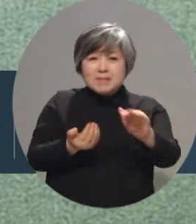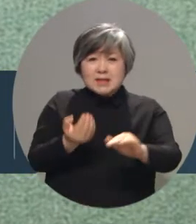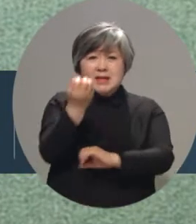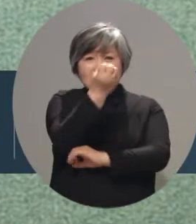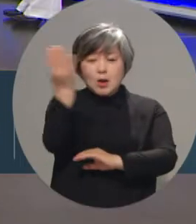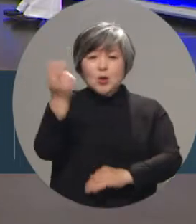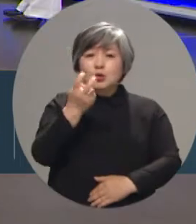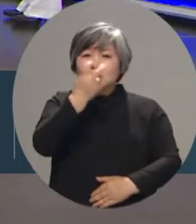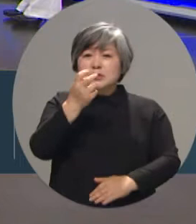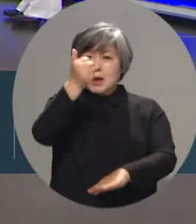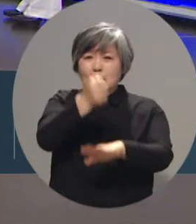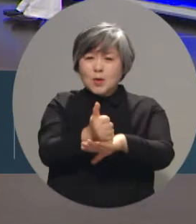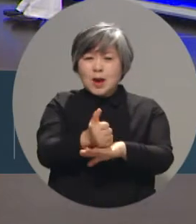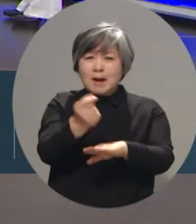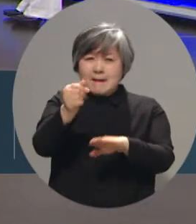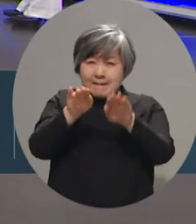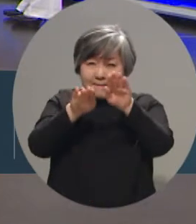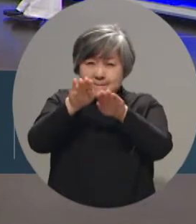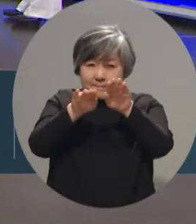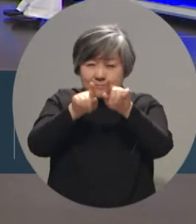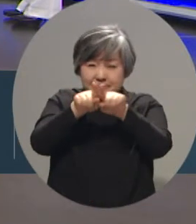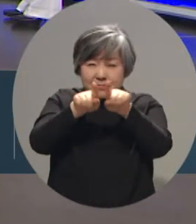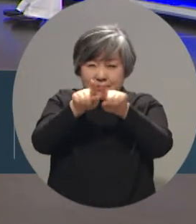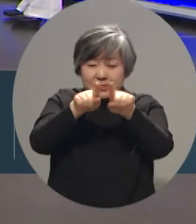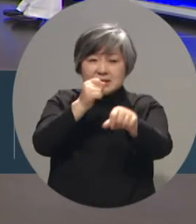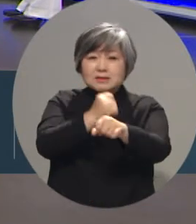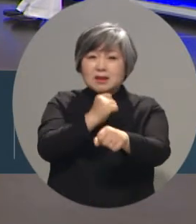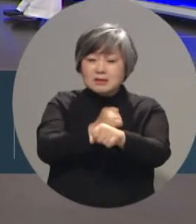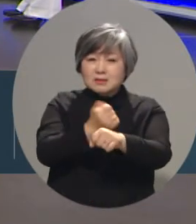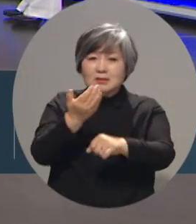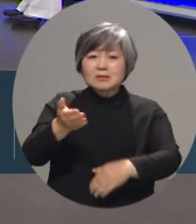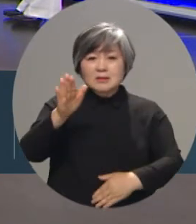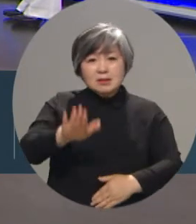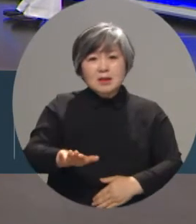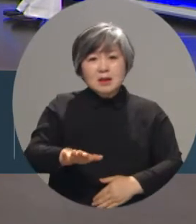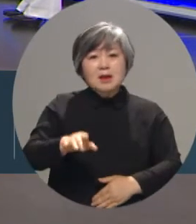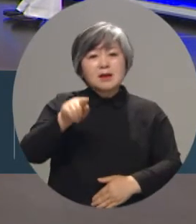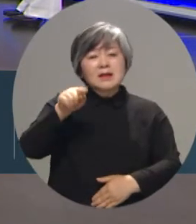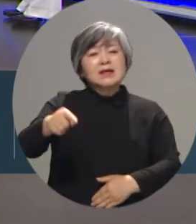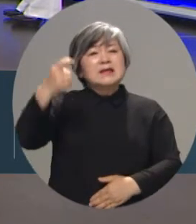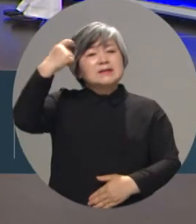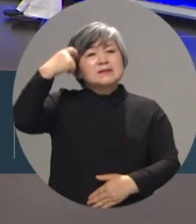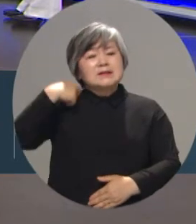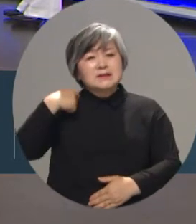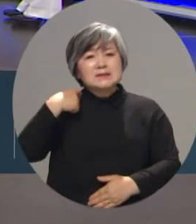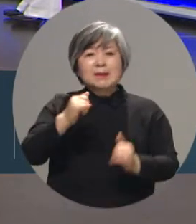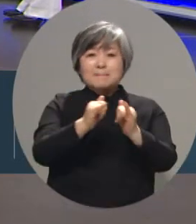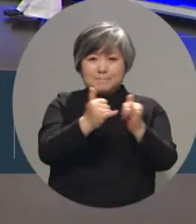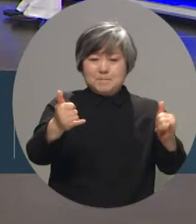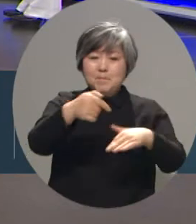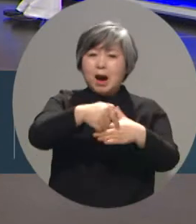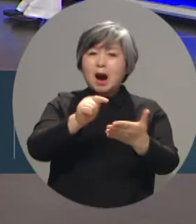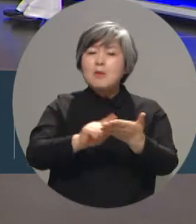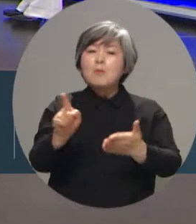결과 초박빙이 계속 이어지지 않았습니까? 현장에서 느끼신 민심